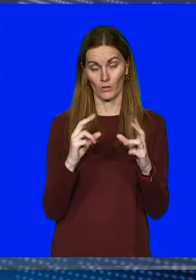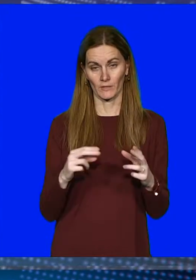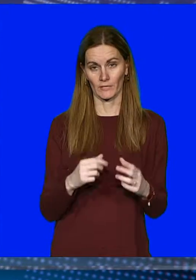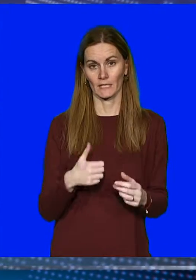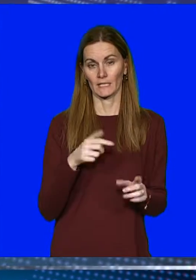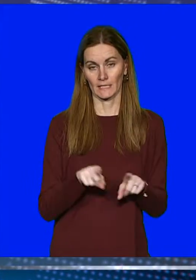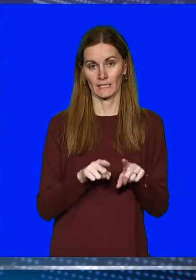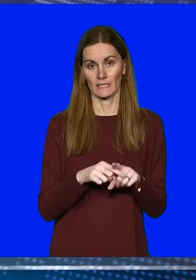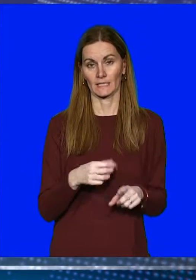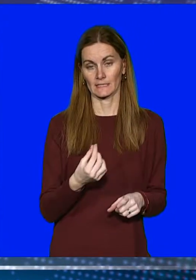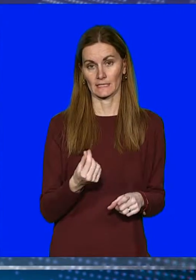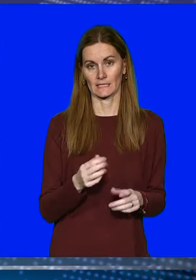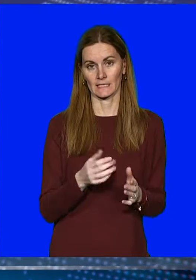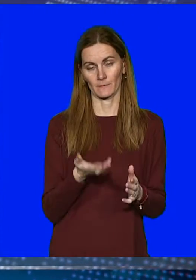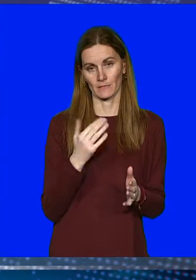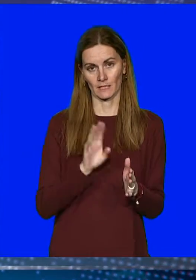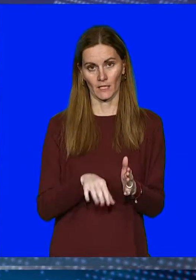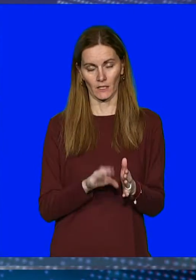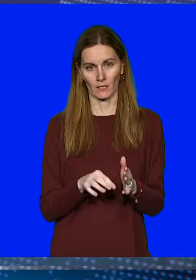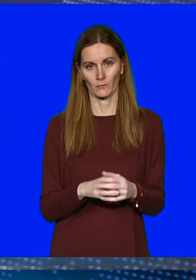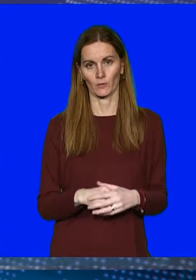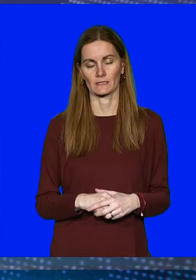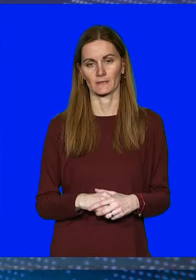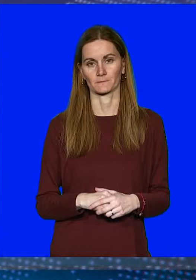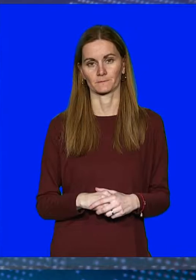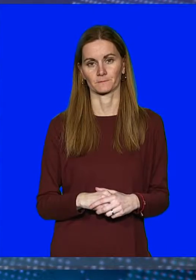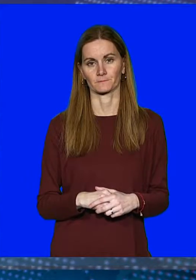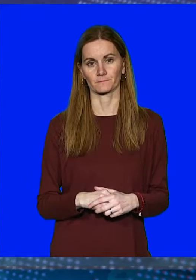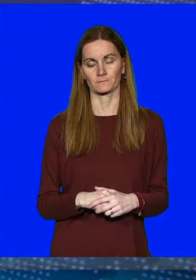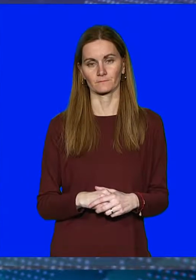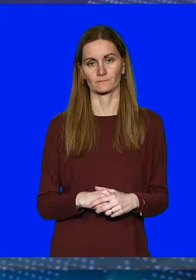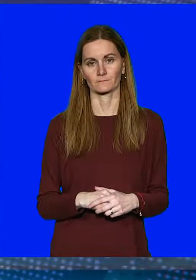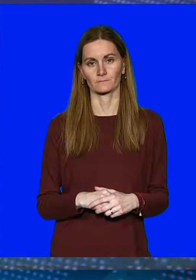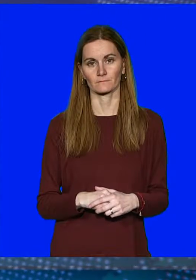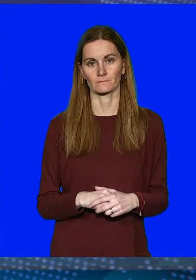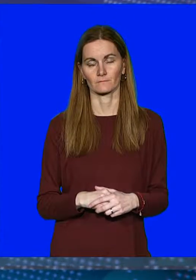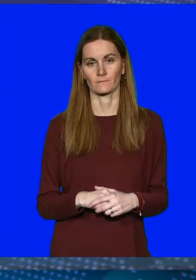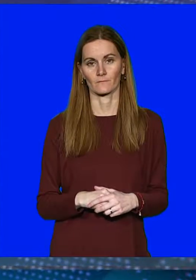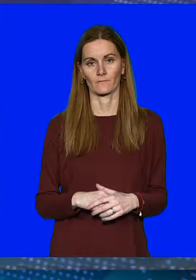kupnje provjere je li istaknuta cijena prije i nakon sniženja, kako bi se izbjegle prevare.